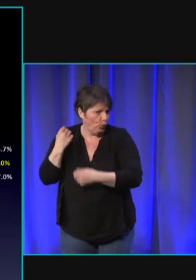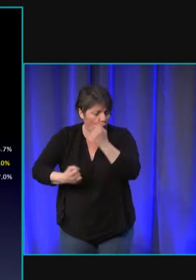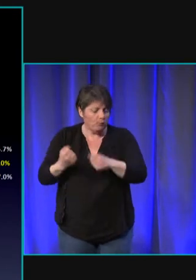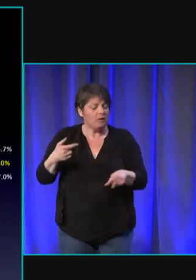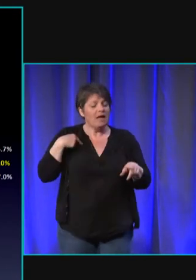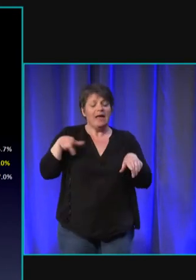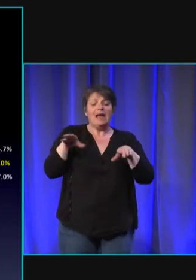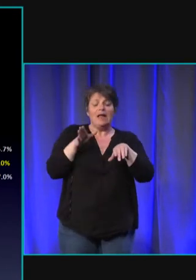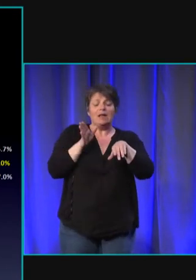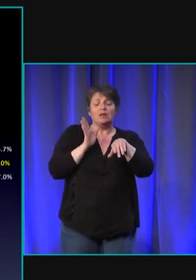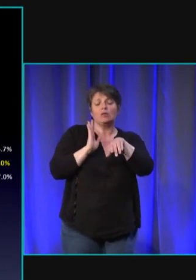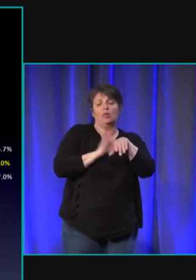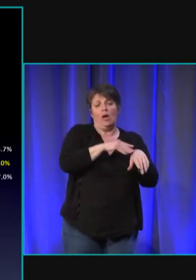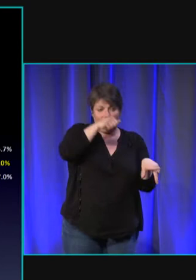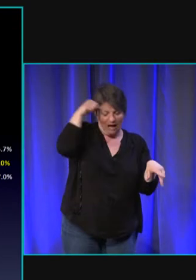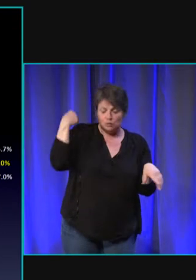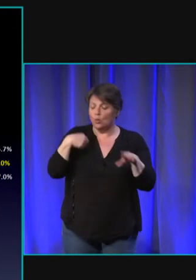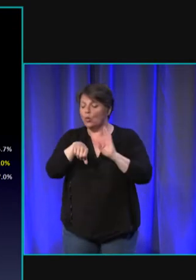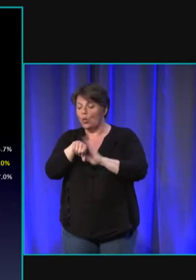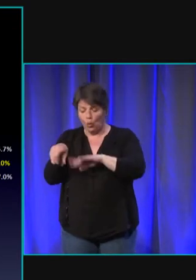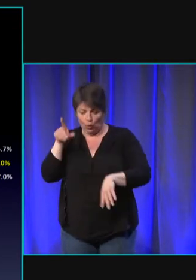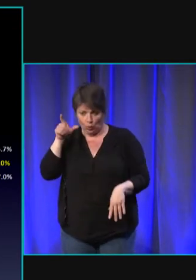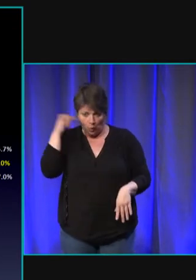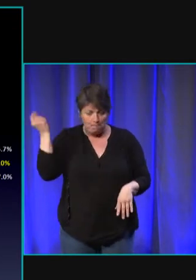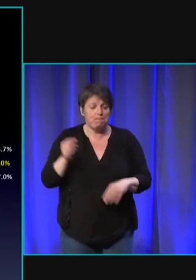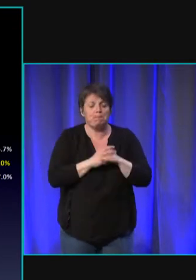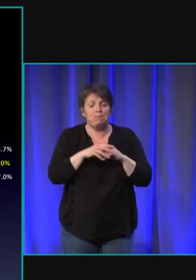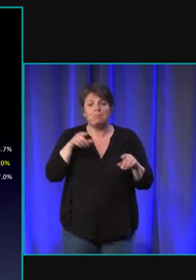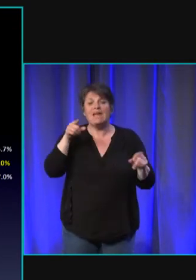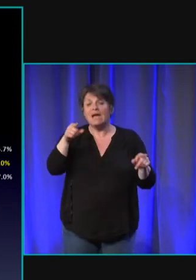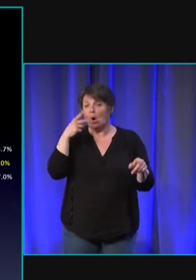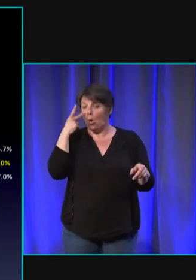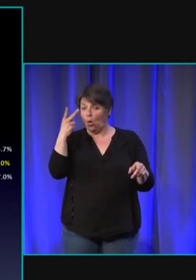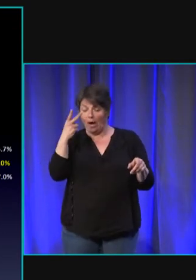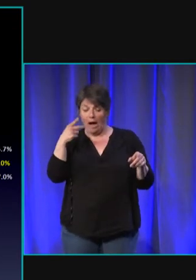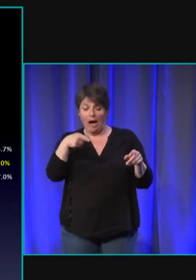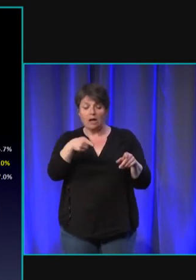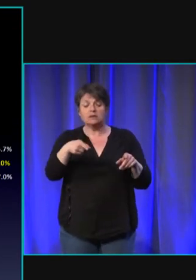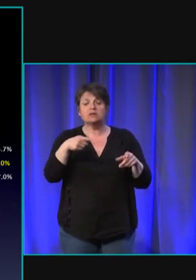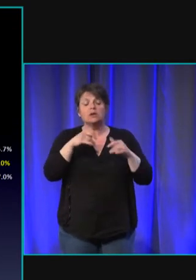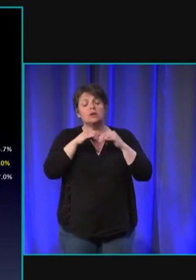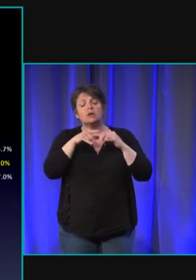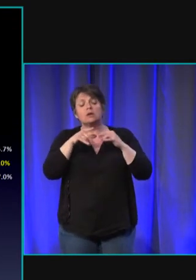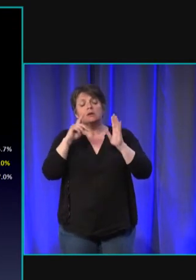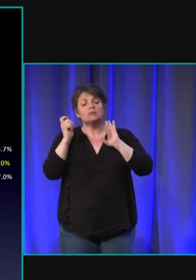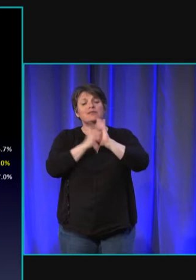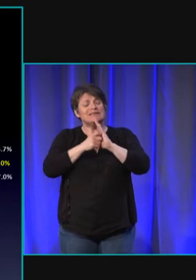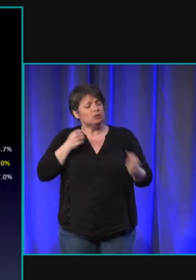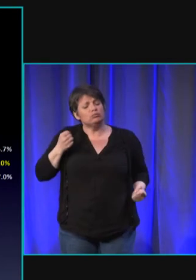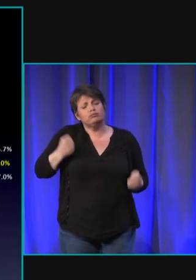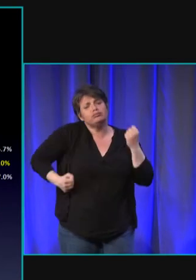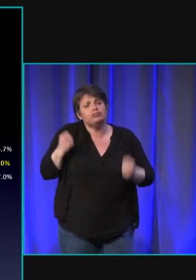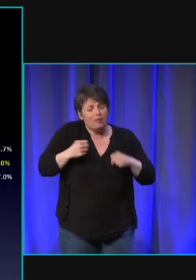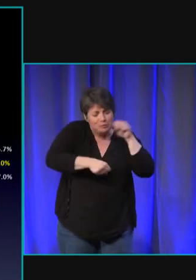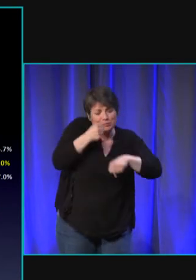hommes. Et ce qu'on a pu observer, c'est que lorsqu'on regarde l'évolution de la puissance musculaire, la puissance moyenne qui est produite au cours de chaque sprint,